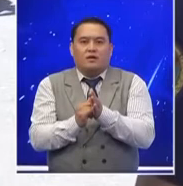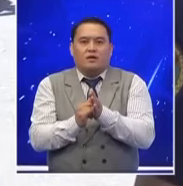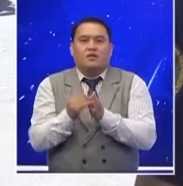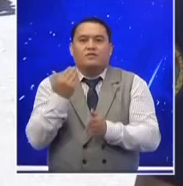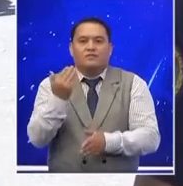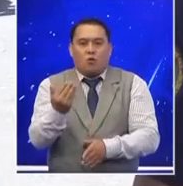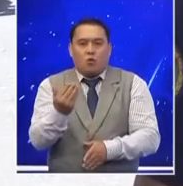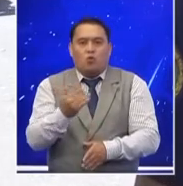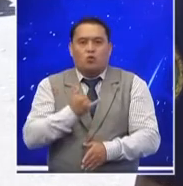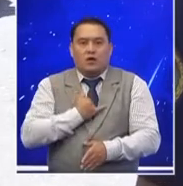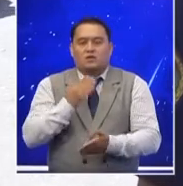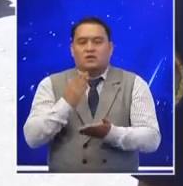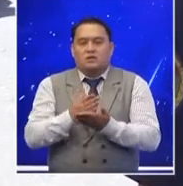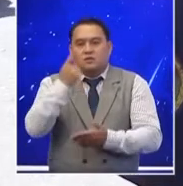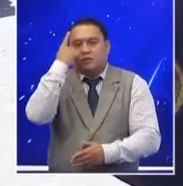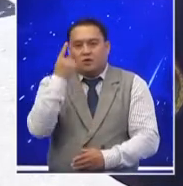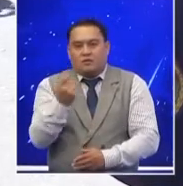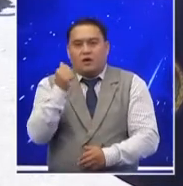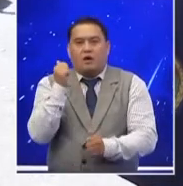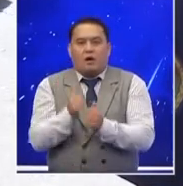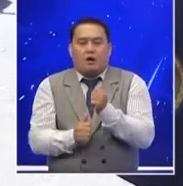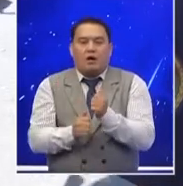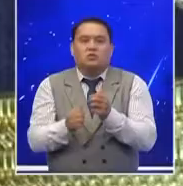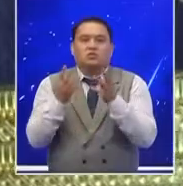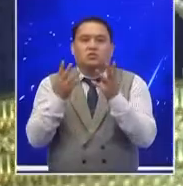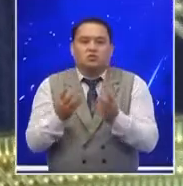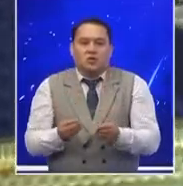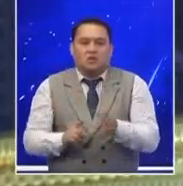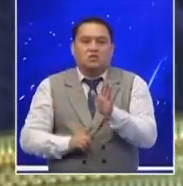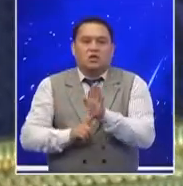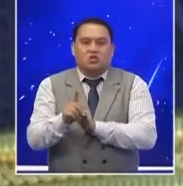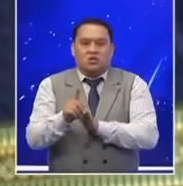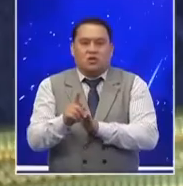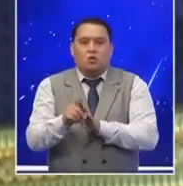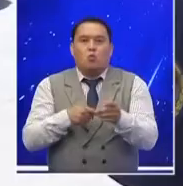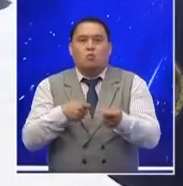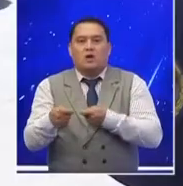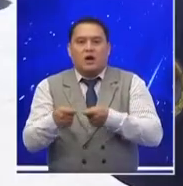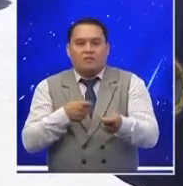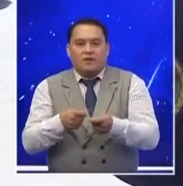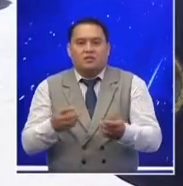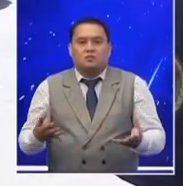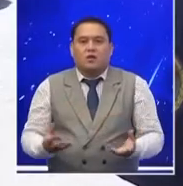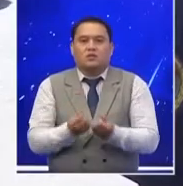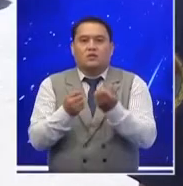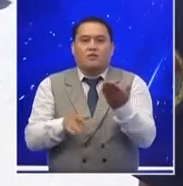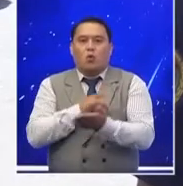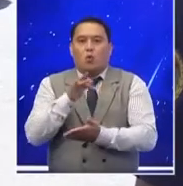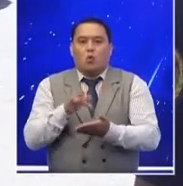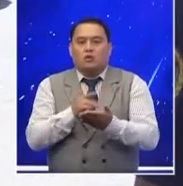него и у нас идет оповещение на ежедневной основе с начала пандемии. Управление по чрезвычайным ситуациям города